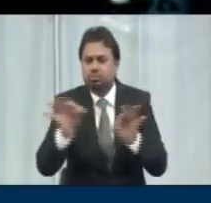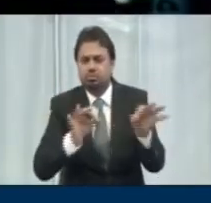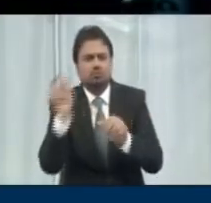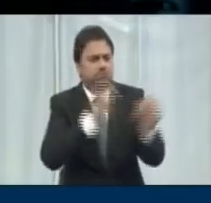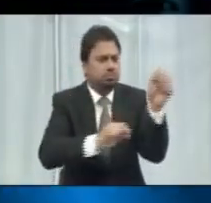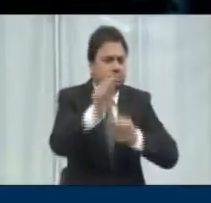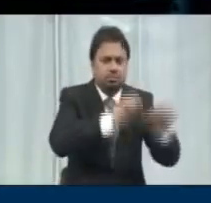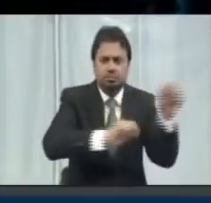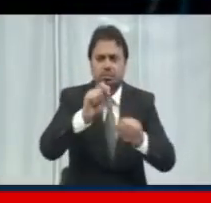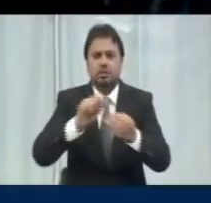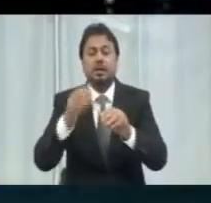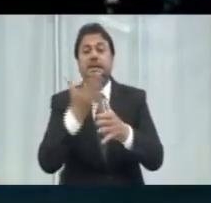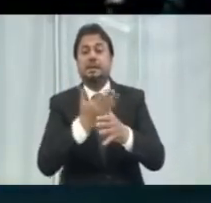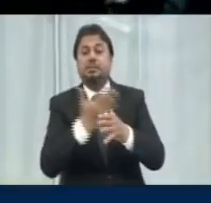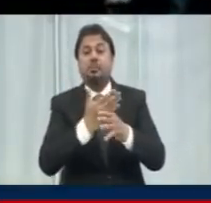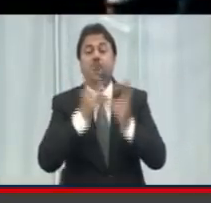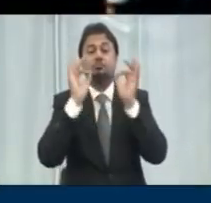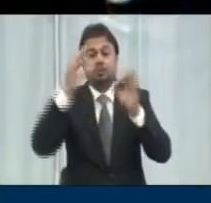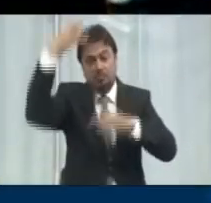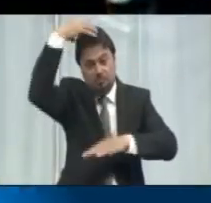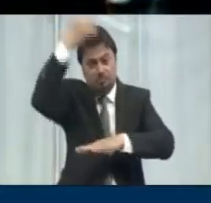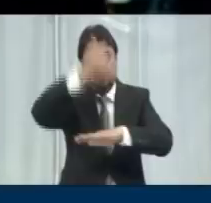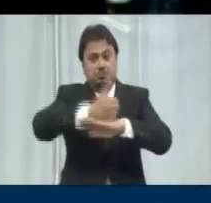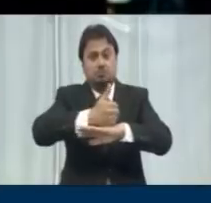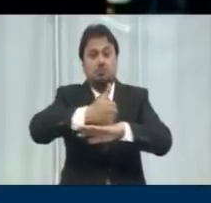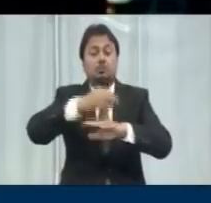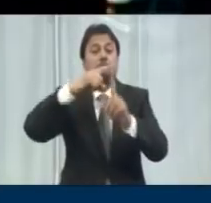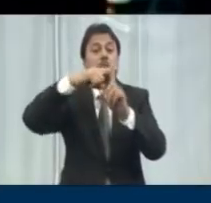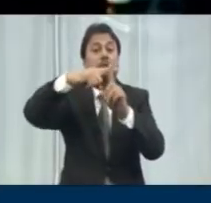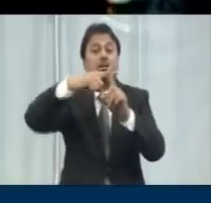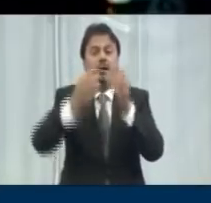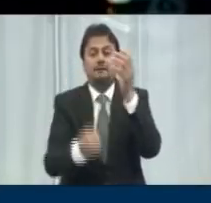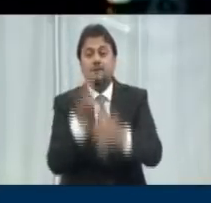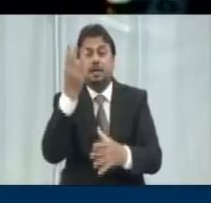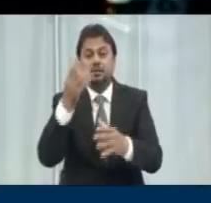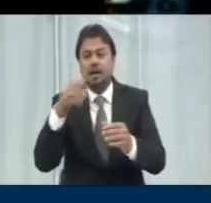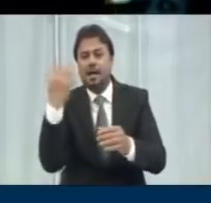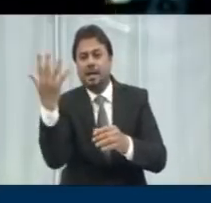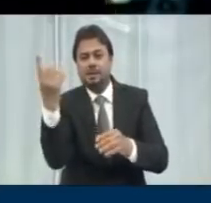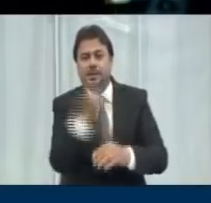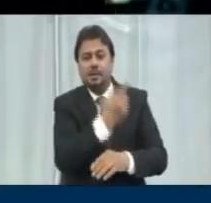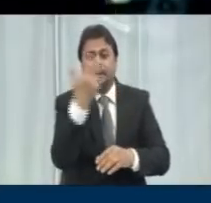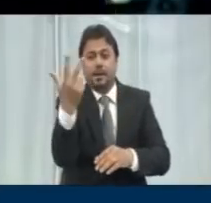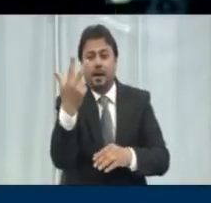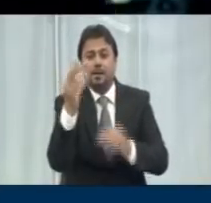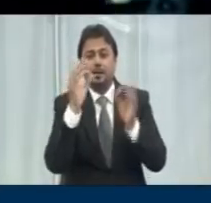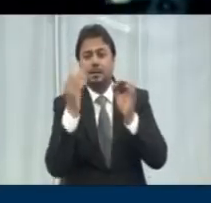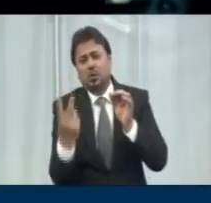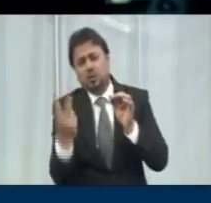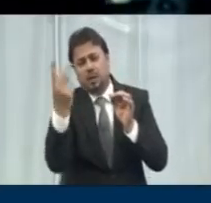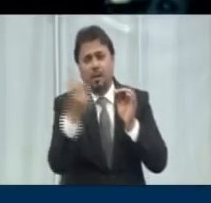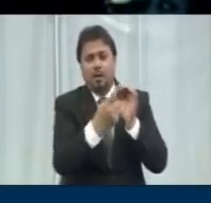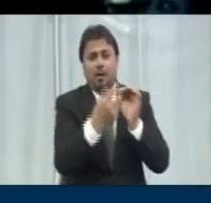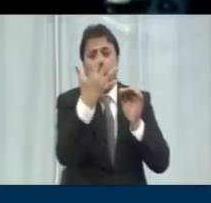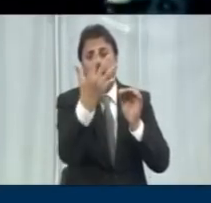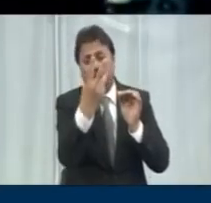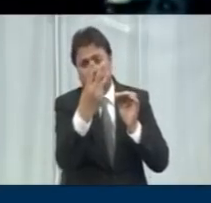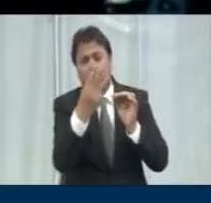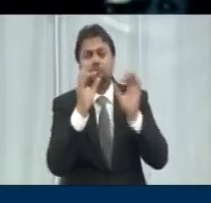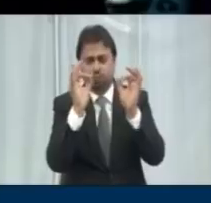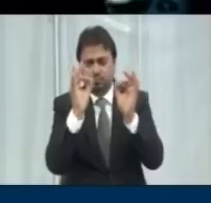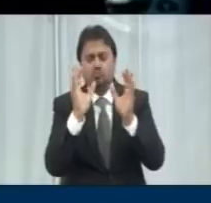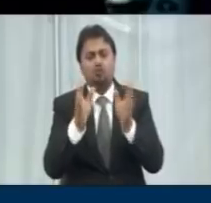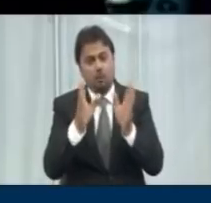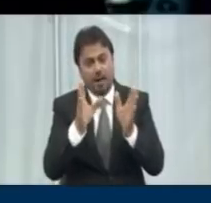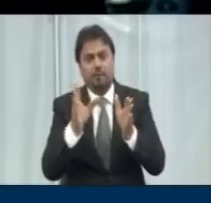من أجل استقبال الوفد البابوي في يعني في مطلع الشهر القادم في 7 آذار في الشهر القادم.